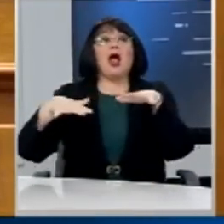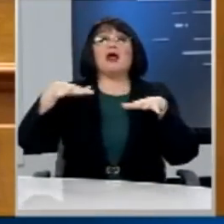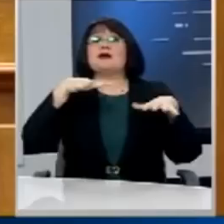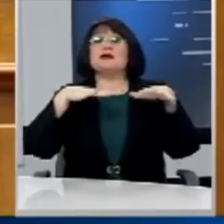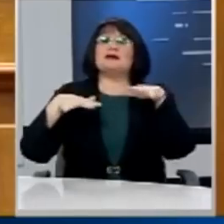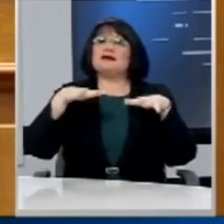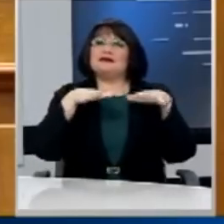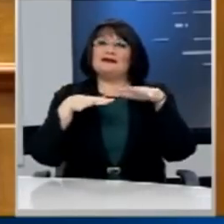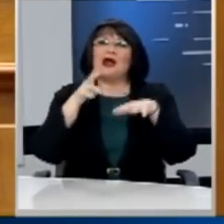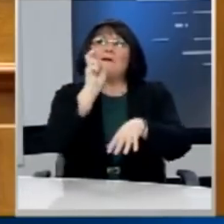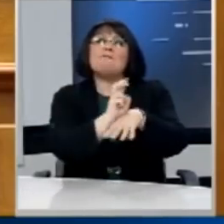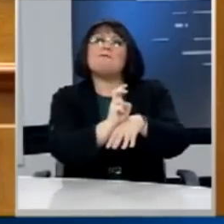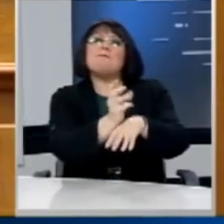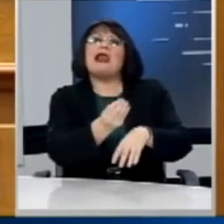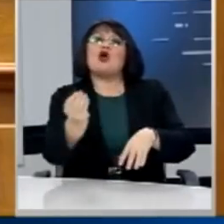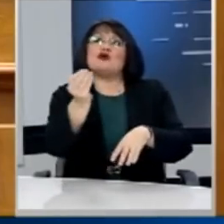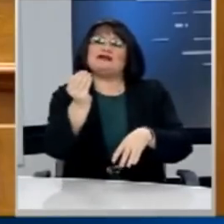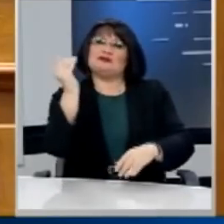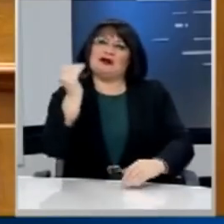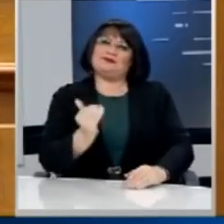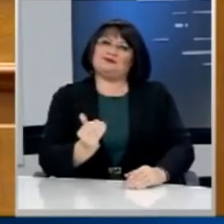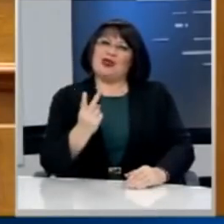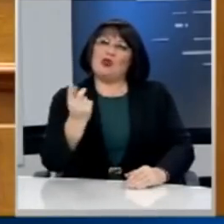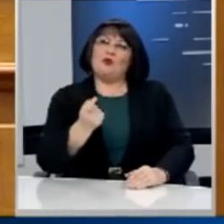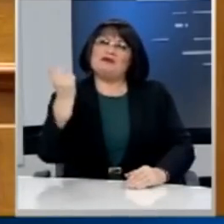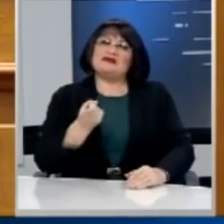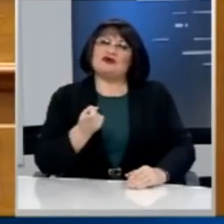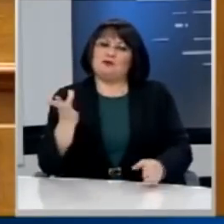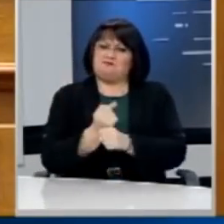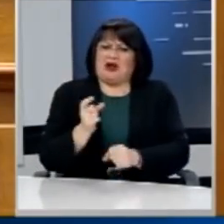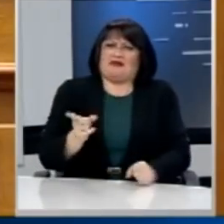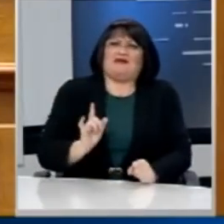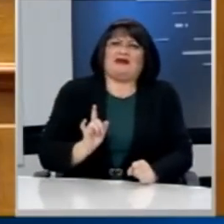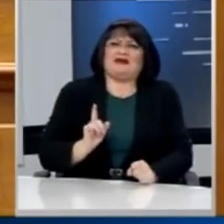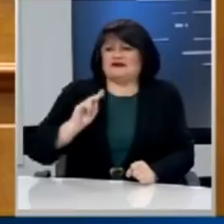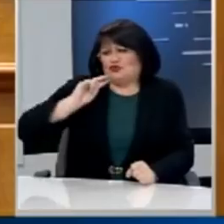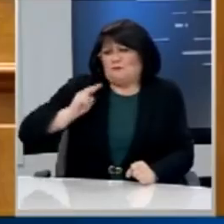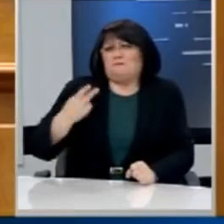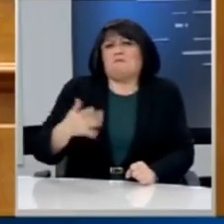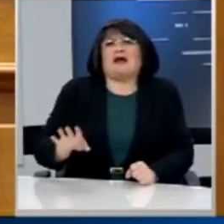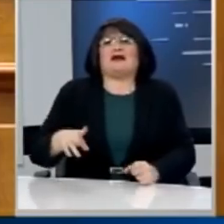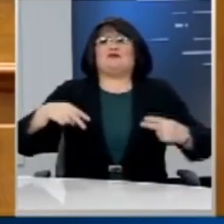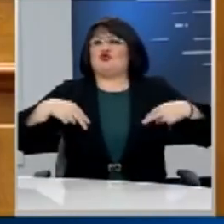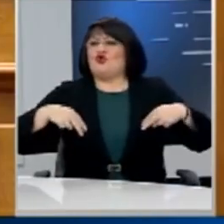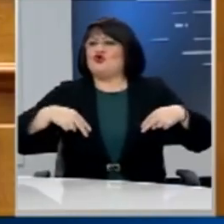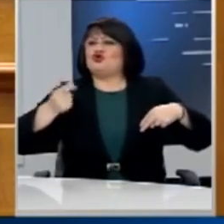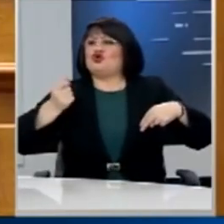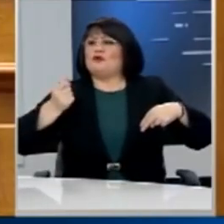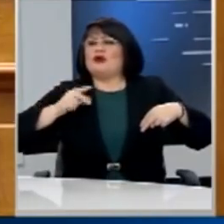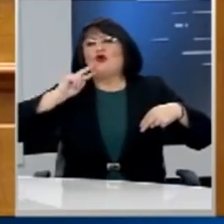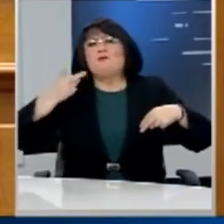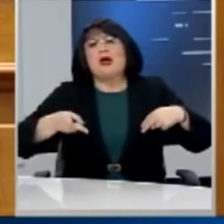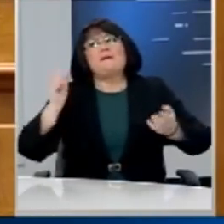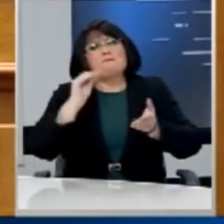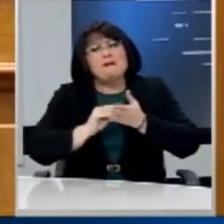μειώσετε τα πλεονάσματα στο 2,5%, σας απάντησε ο Υπουργός Οικονομικών, θα